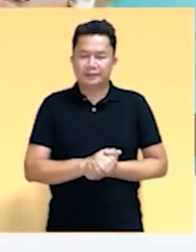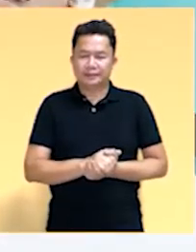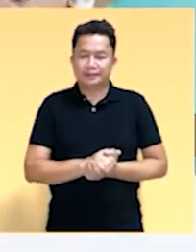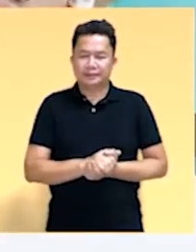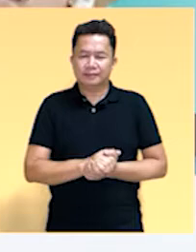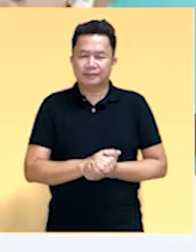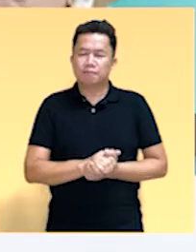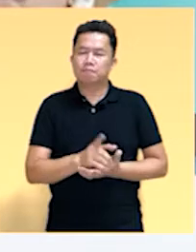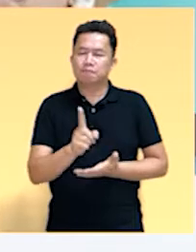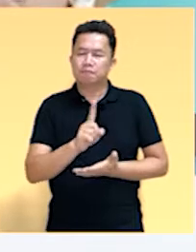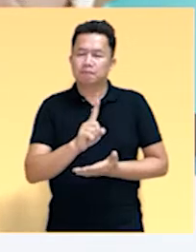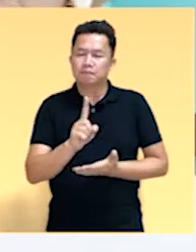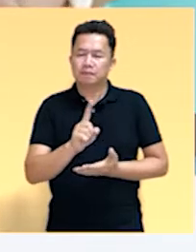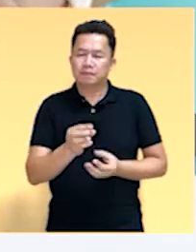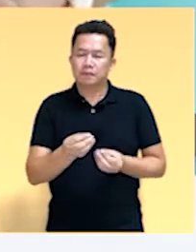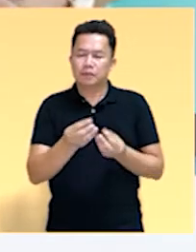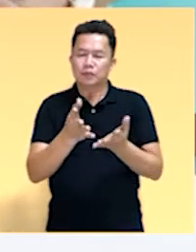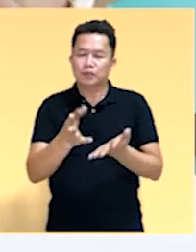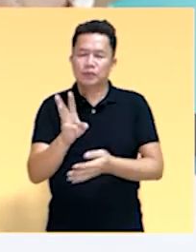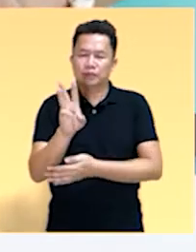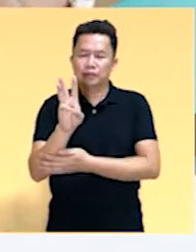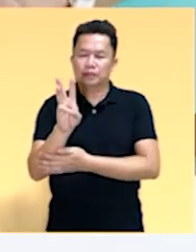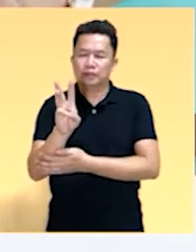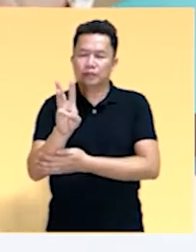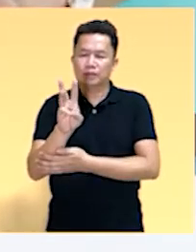What are given?